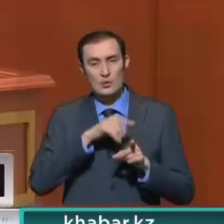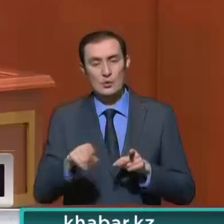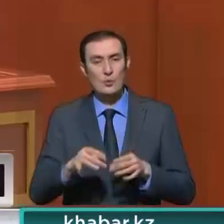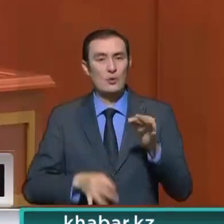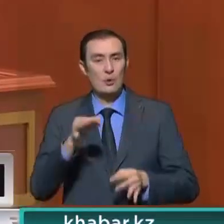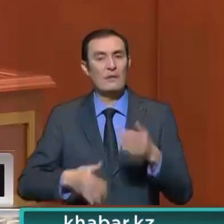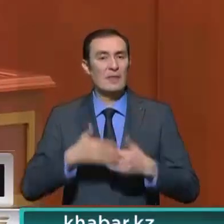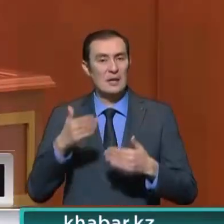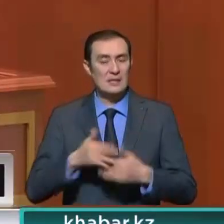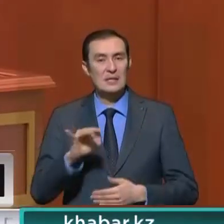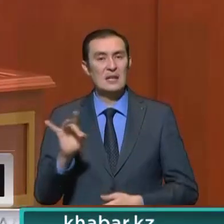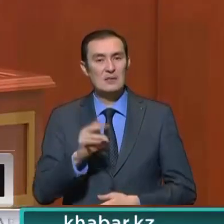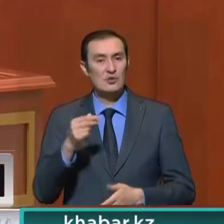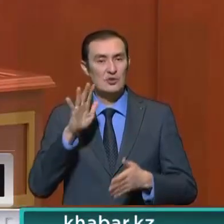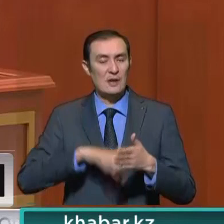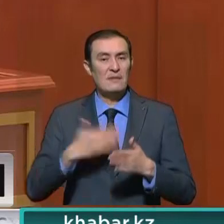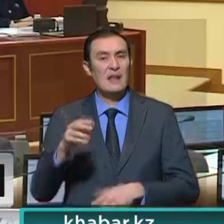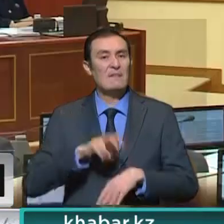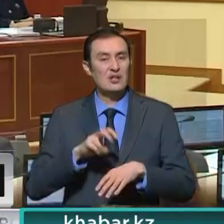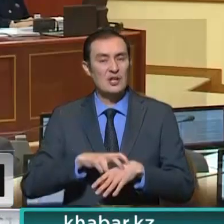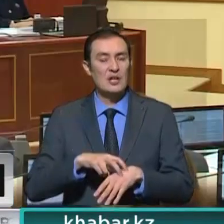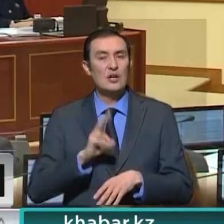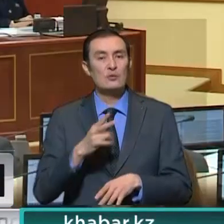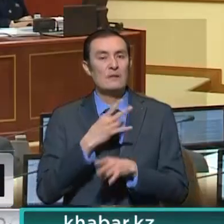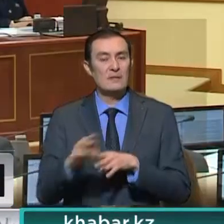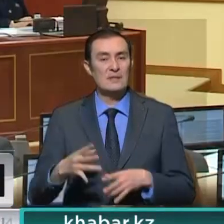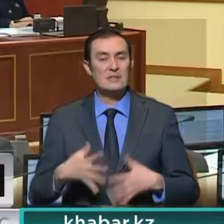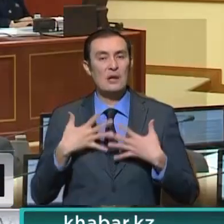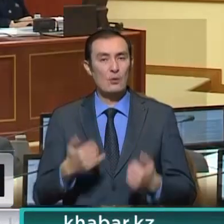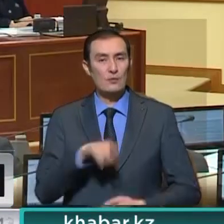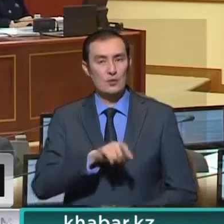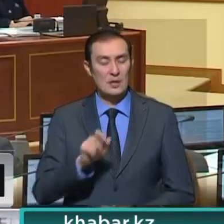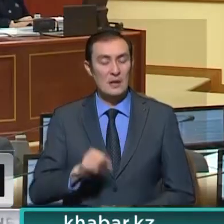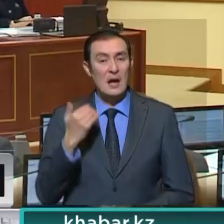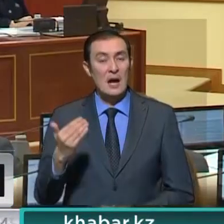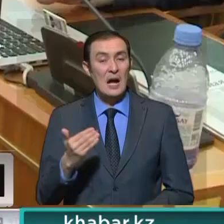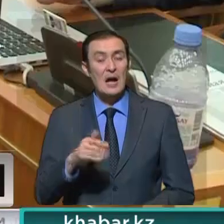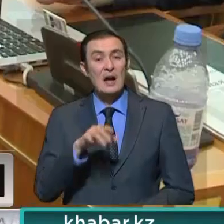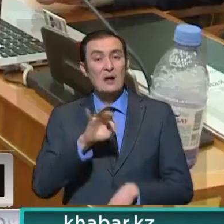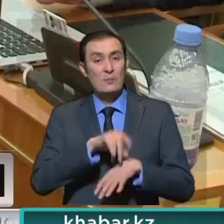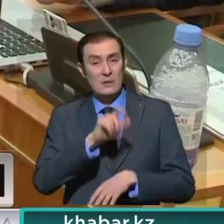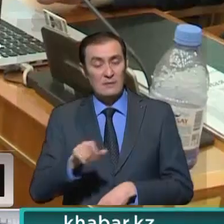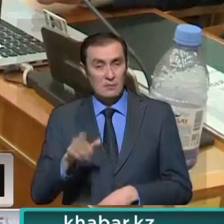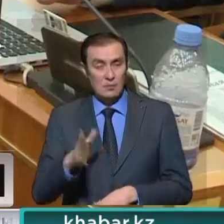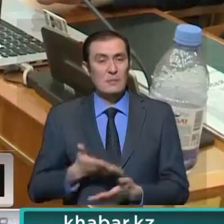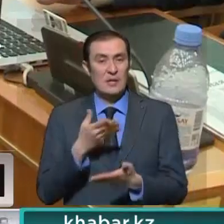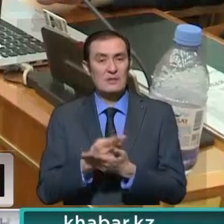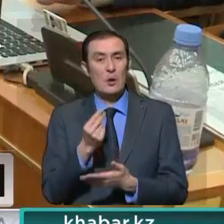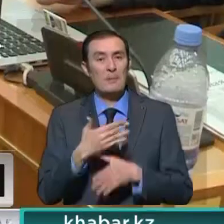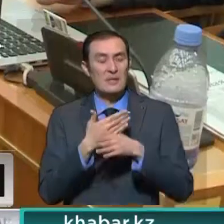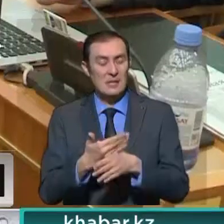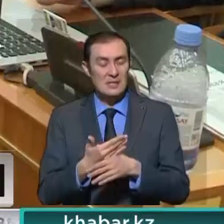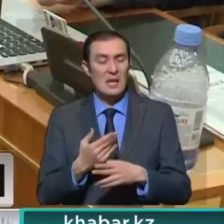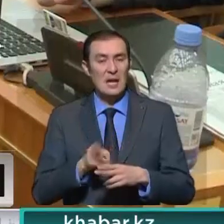уголовного наказания и размеры штрафов для врачей за причинение вреда здоровью граждан Ну а самим пострадавшим будут выплачивать компенсацию